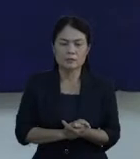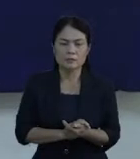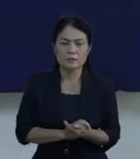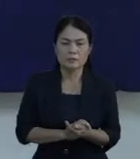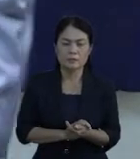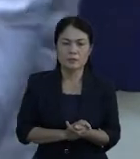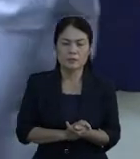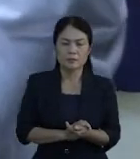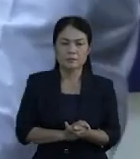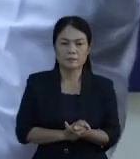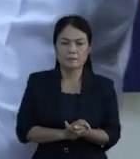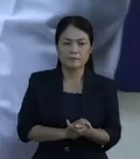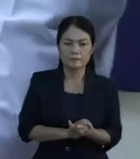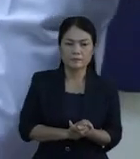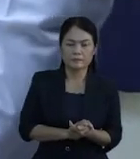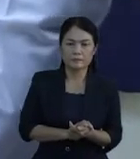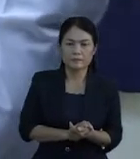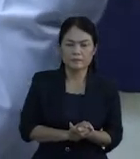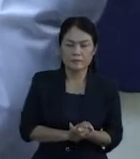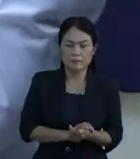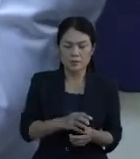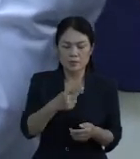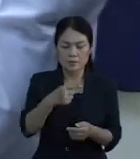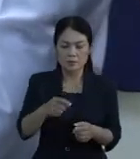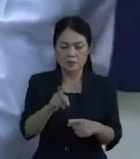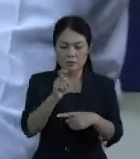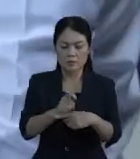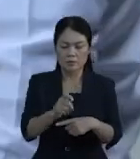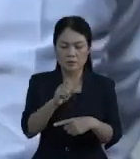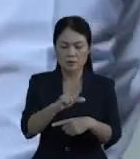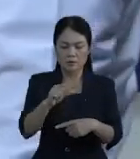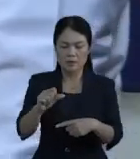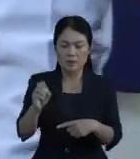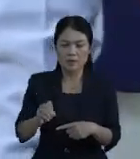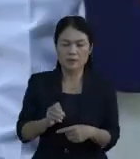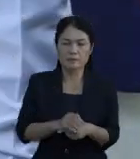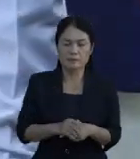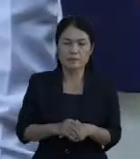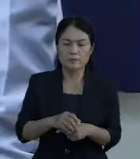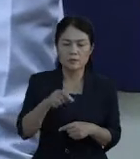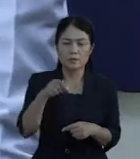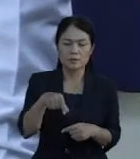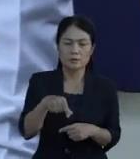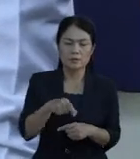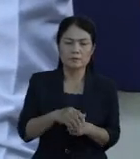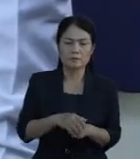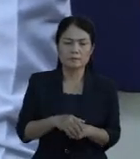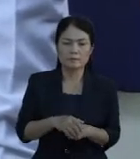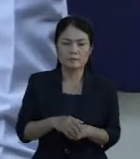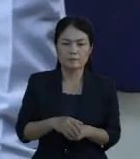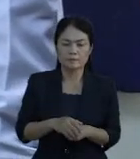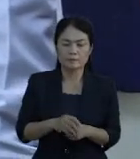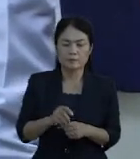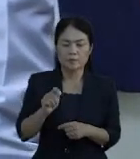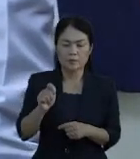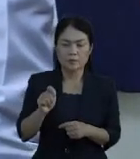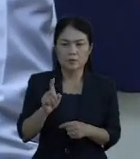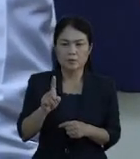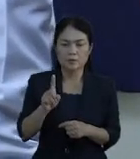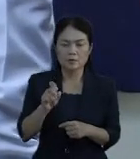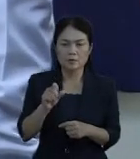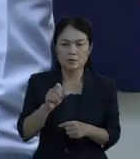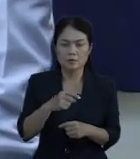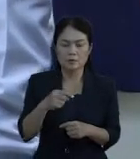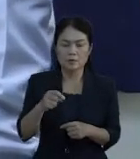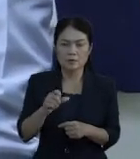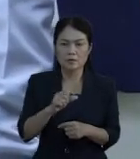ní con mơ tờ và vừa tung liên dương tới mới tung tung sàn và cò và rìa đáp rồi buồn mớn